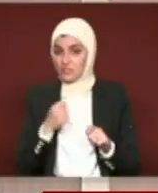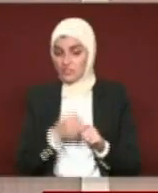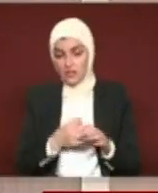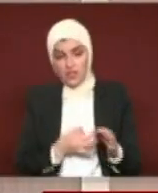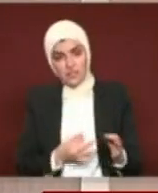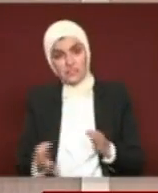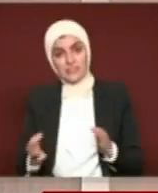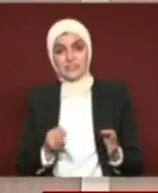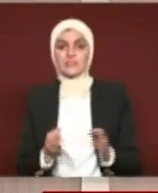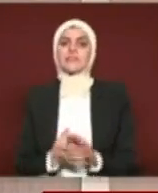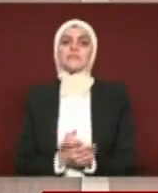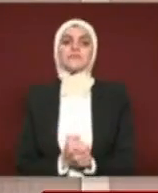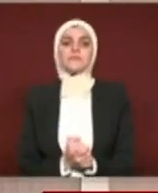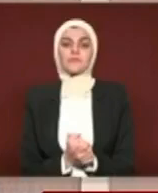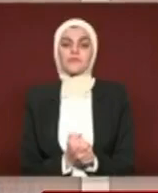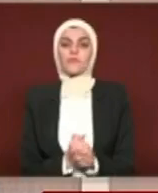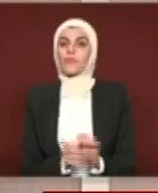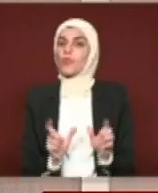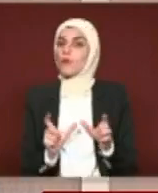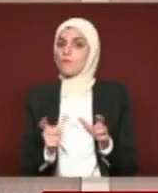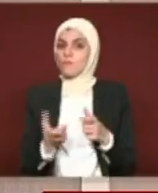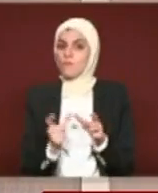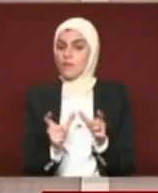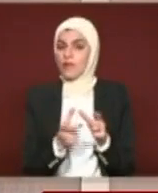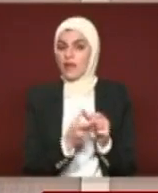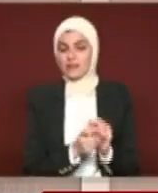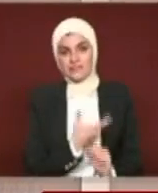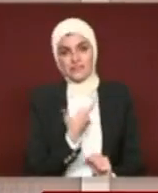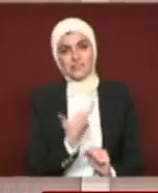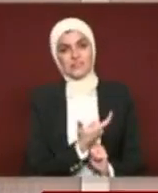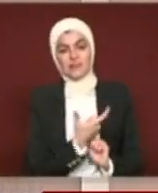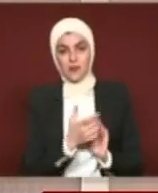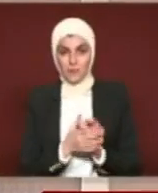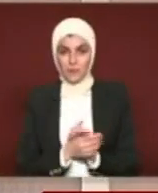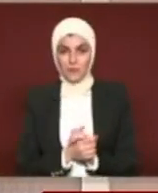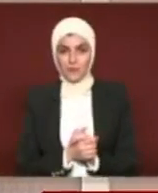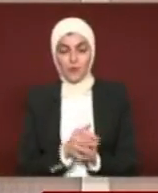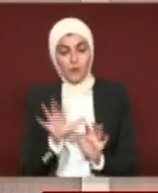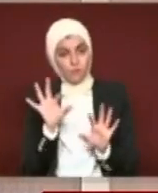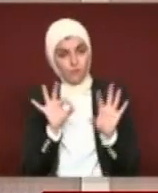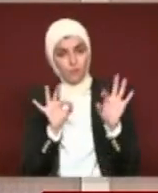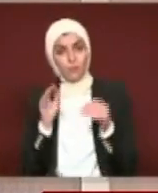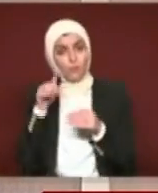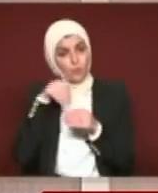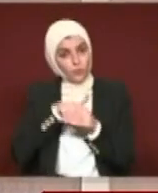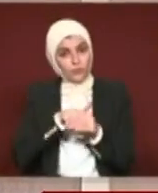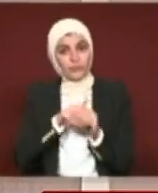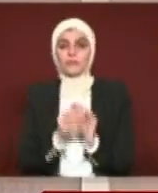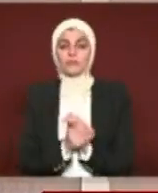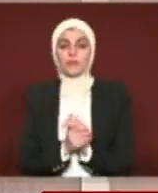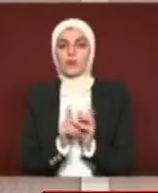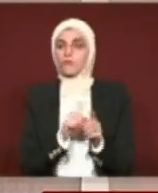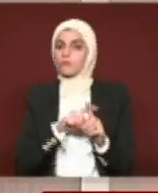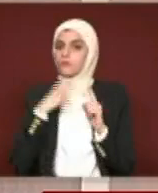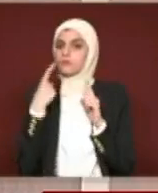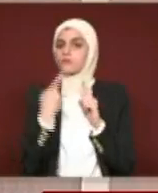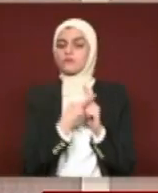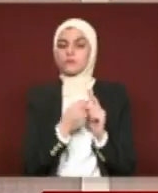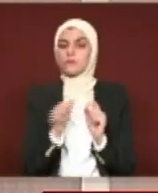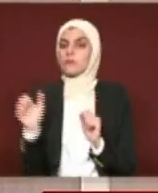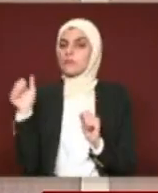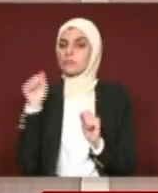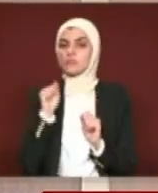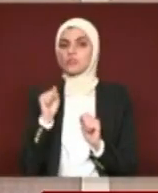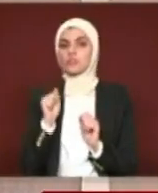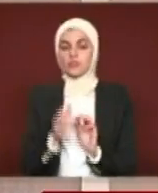معه مجالس نيابية منتخبة تمثل الشعب تمثيل حقيقي بعيداً عن الأجهزة الأمنية